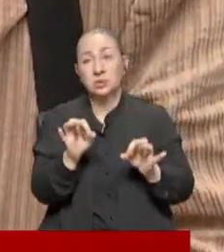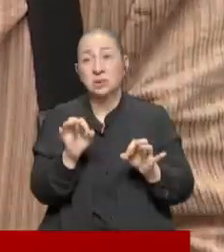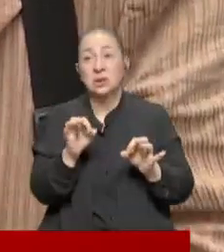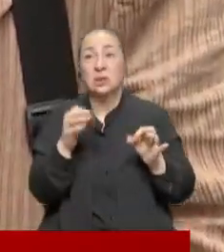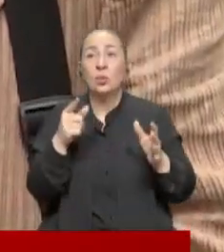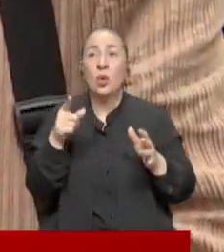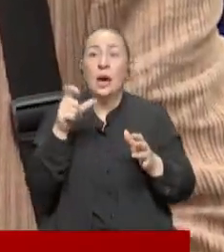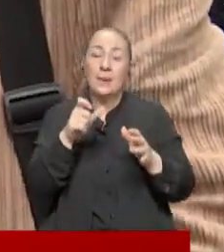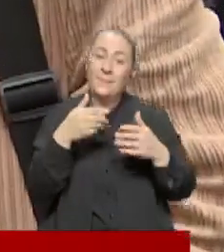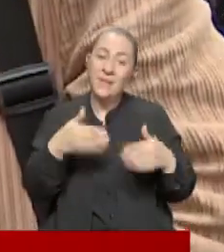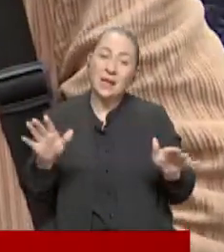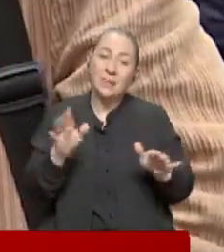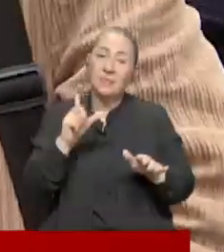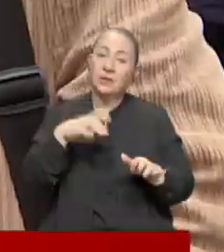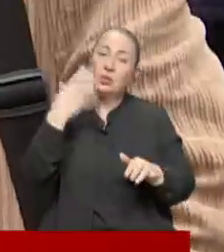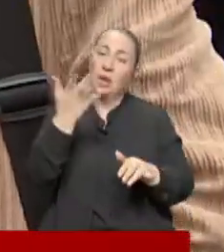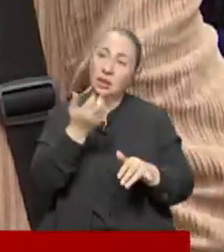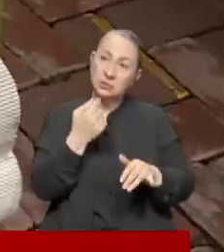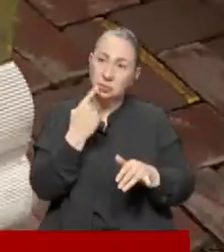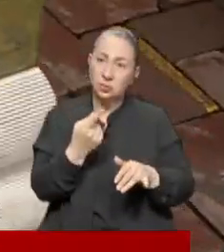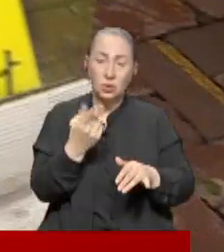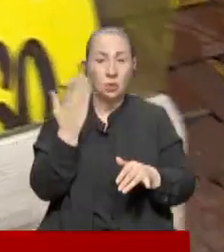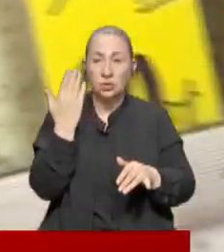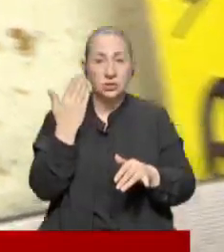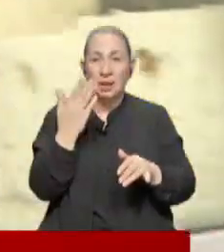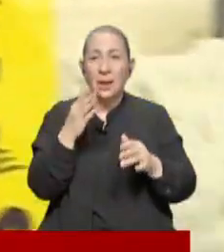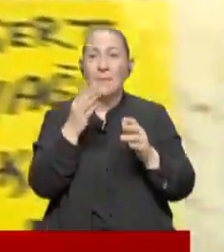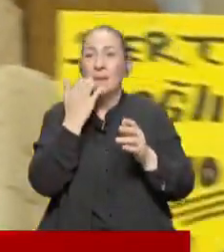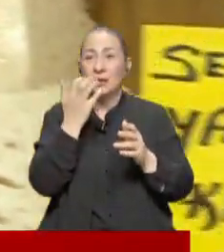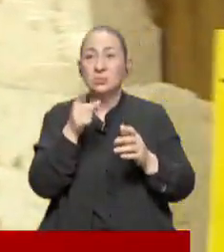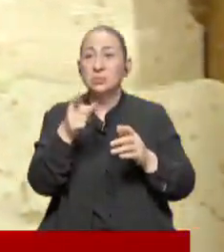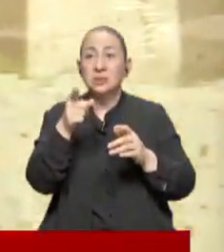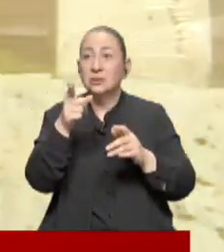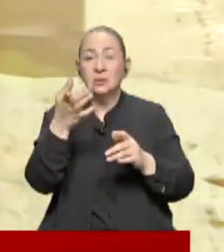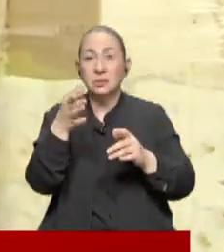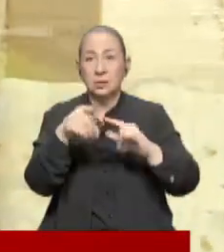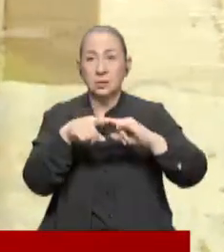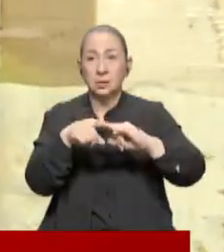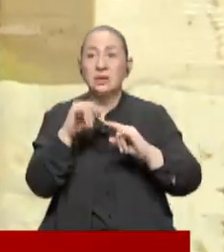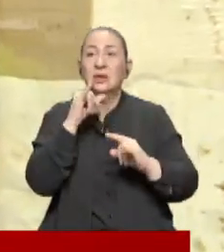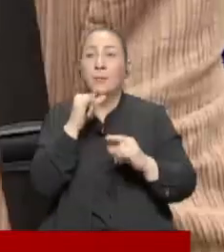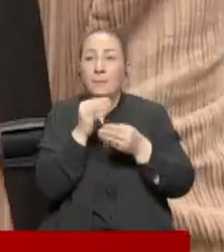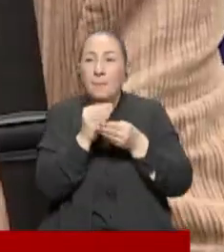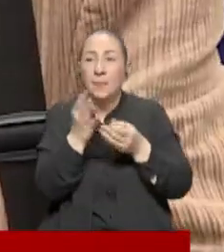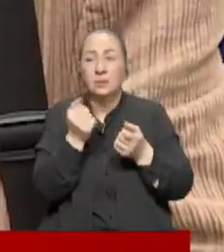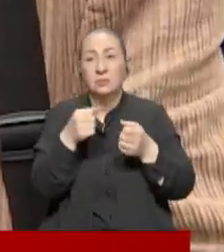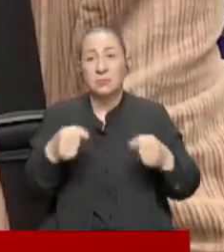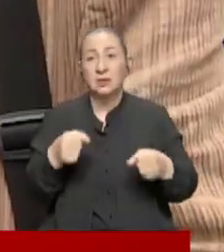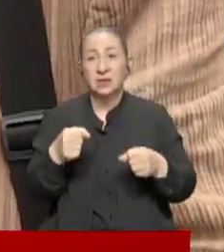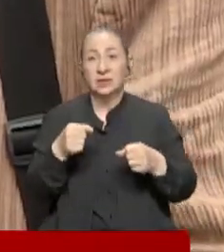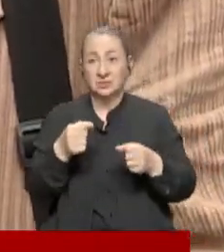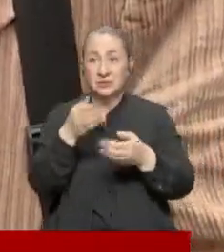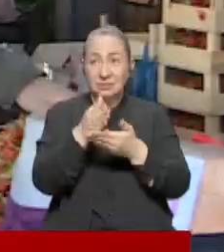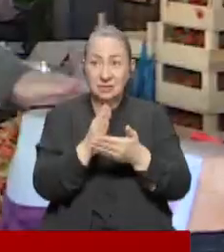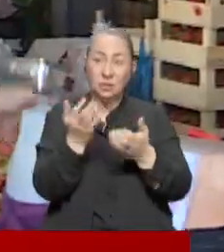Ya bu ay bırakalım diyoruz, öbür ay alalım diyoruz. Önceden kapalı peynir alıyordum, şimdi gramla alıyorum. Pazardan açık peynir